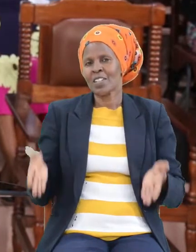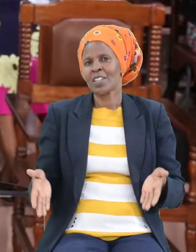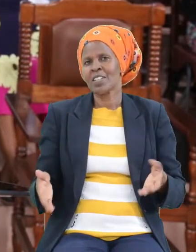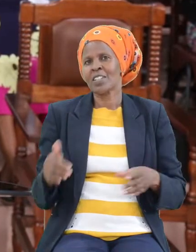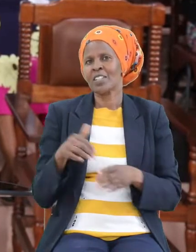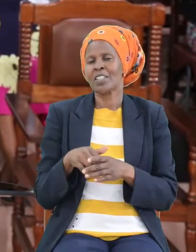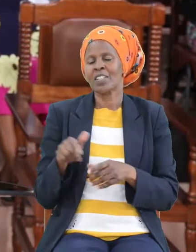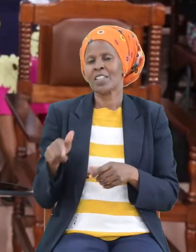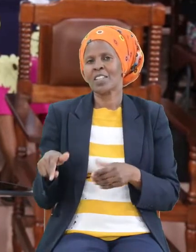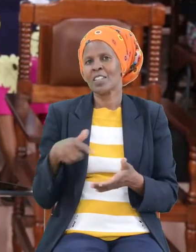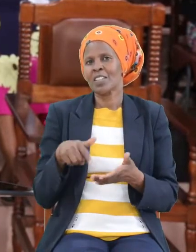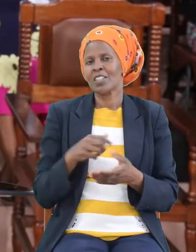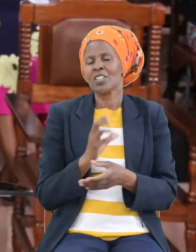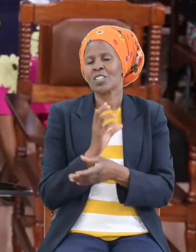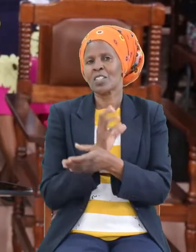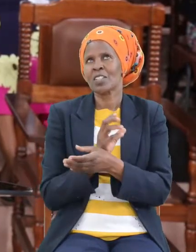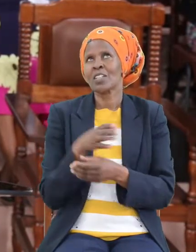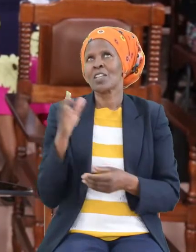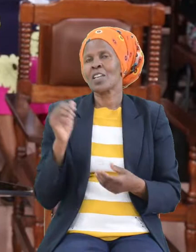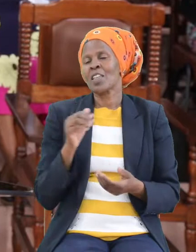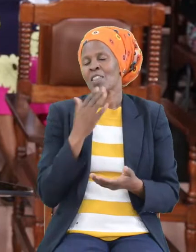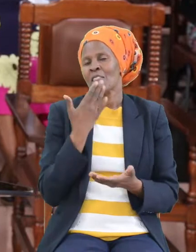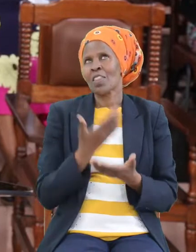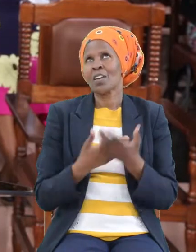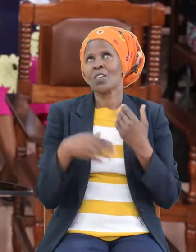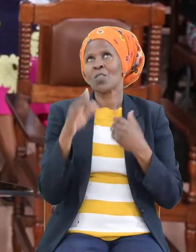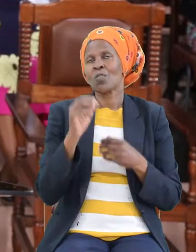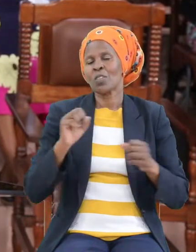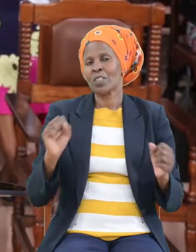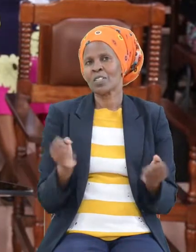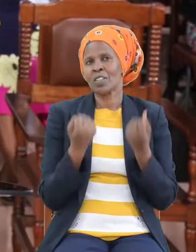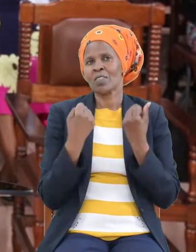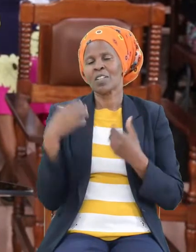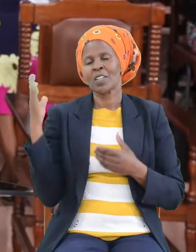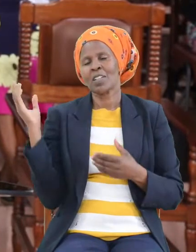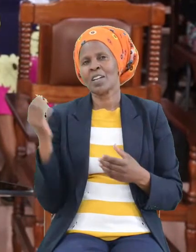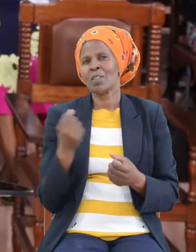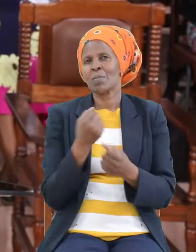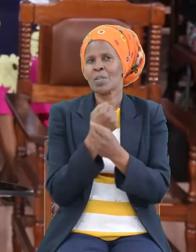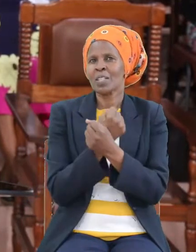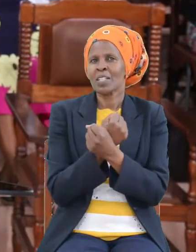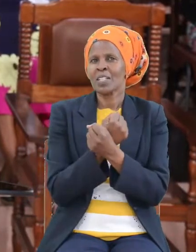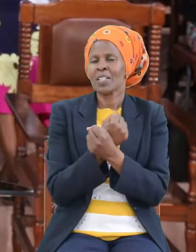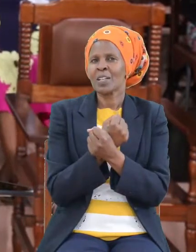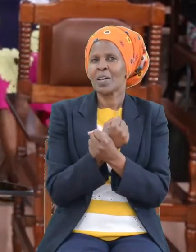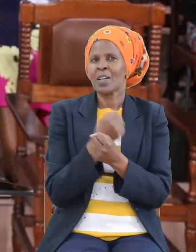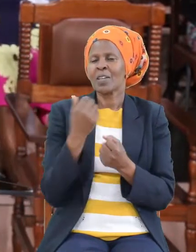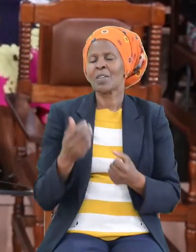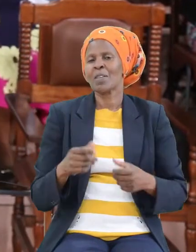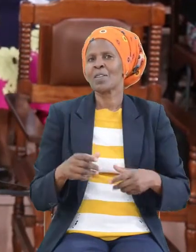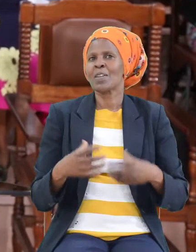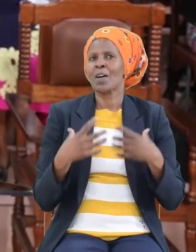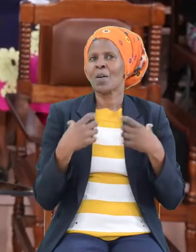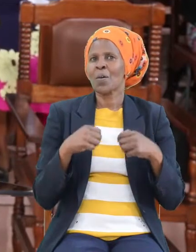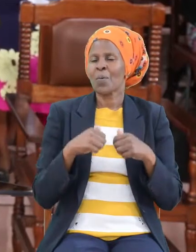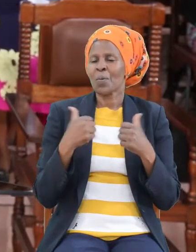Parish, na namshukuru Bwana kwa sababu ya kuniokoa na kunihifadhi na kuniweka katika hali njema